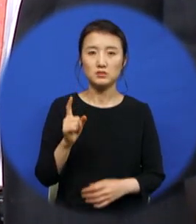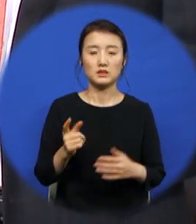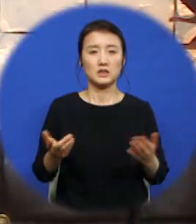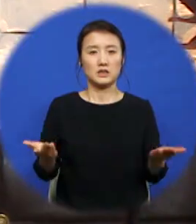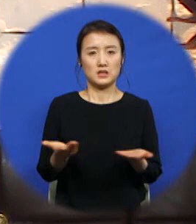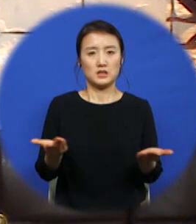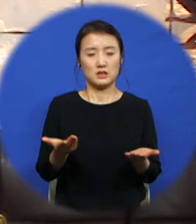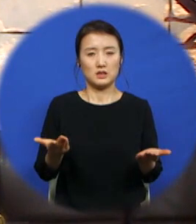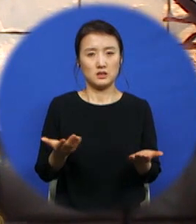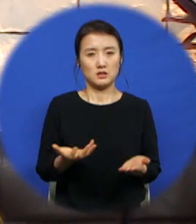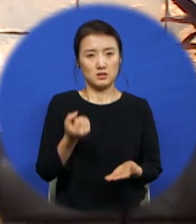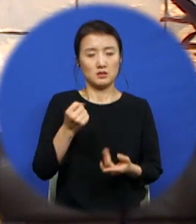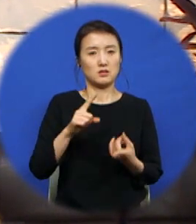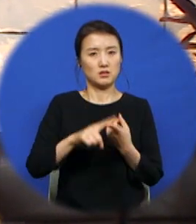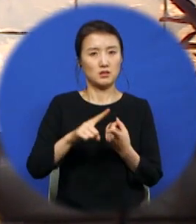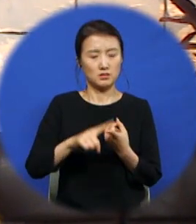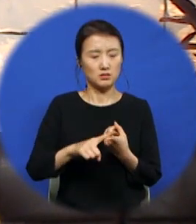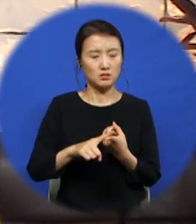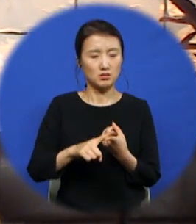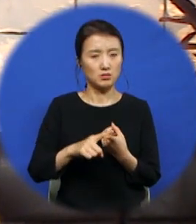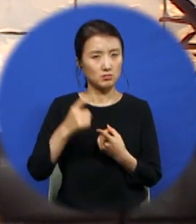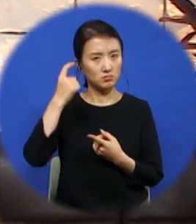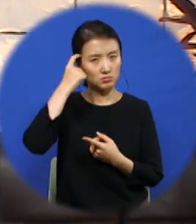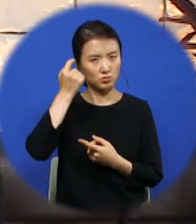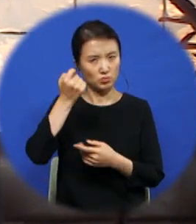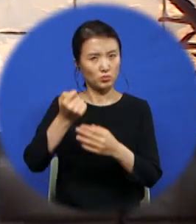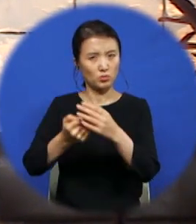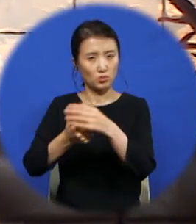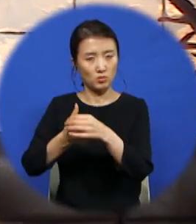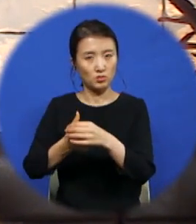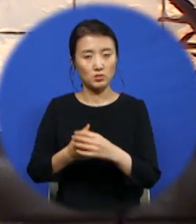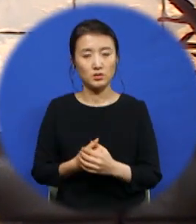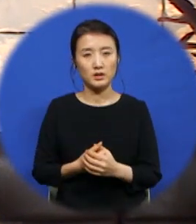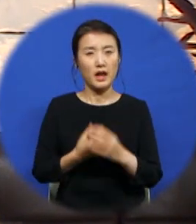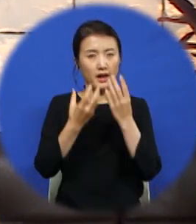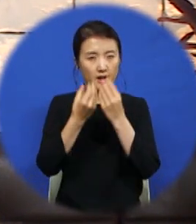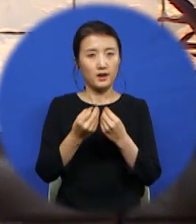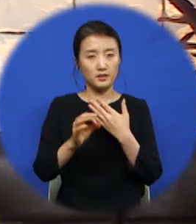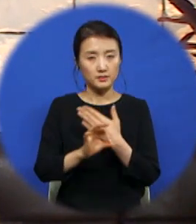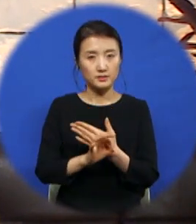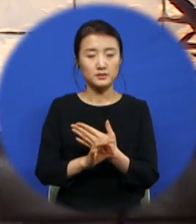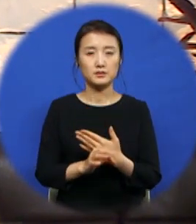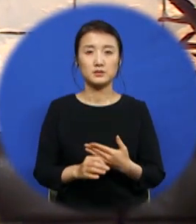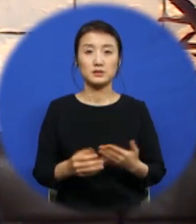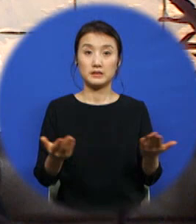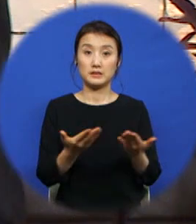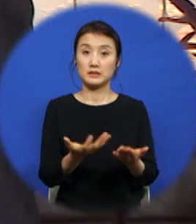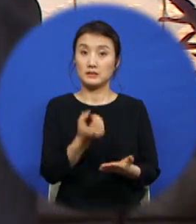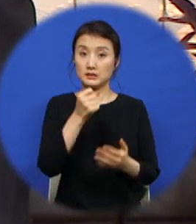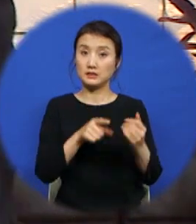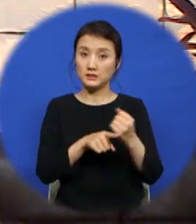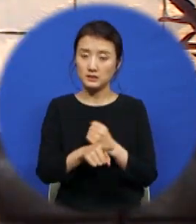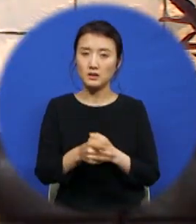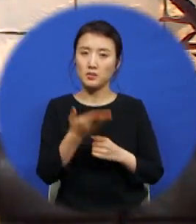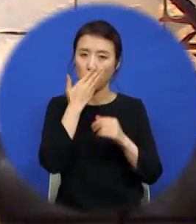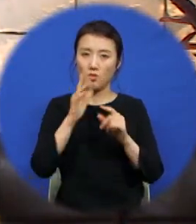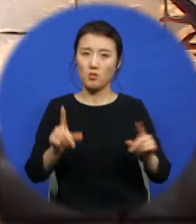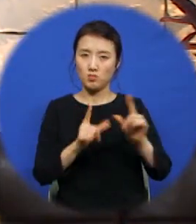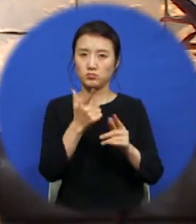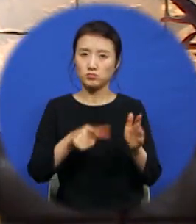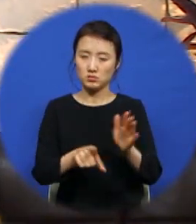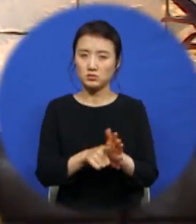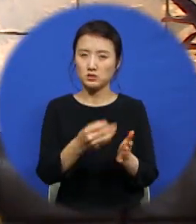얼마든지 배울 수 있는 부분인데요 그냥 먹고 살기 위해서 일한다는 그런 것이 전 이 아니고 2분은 첫째는